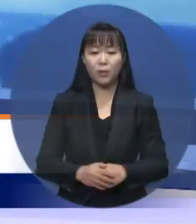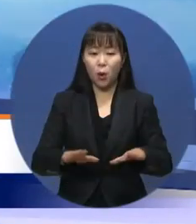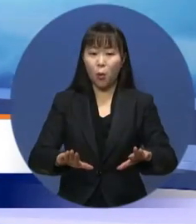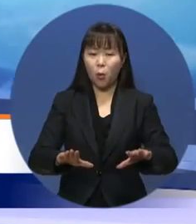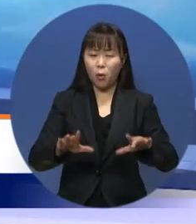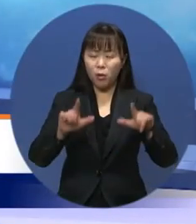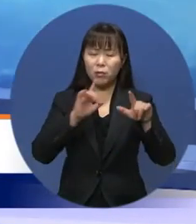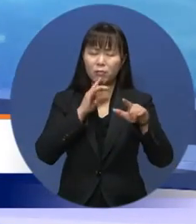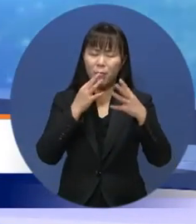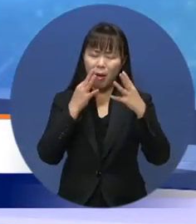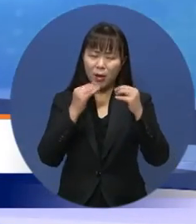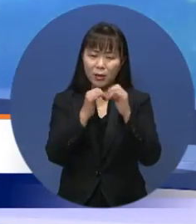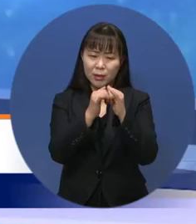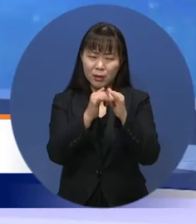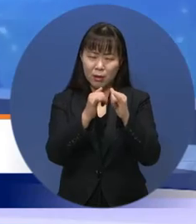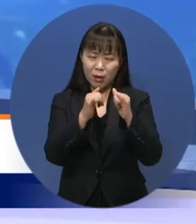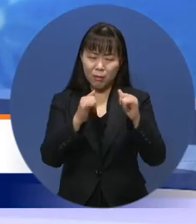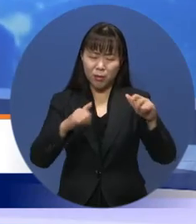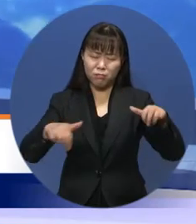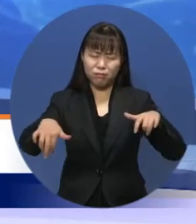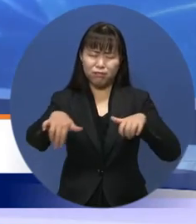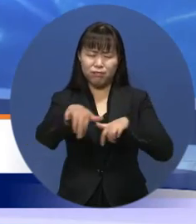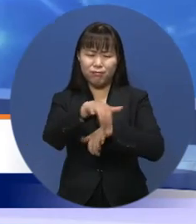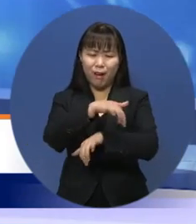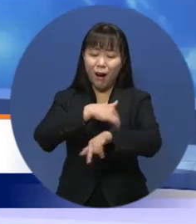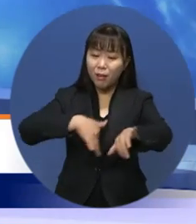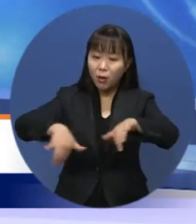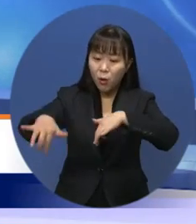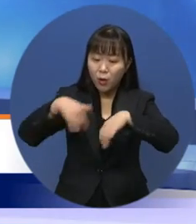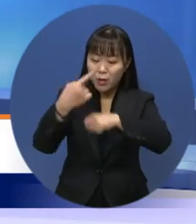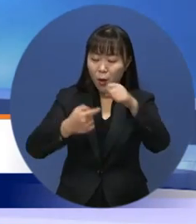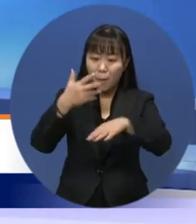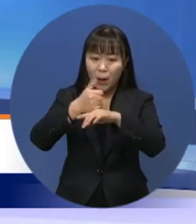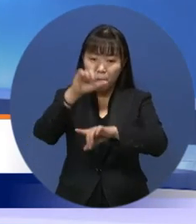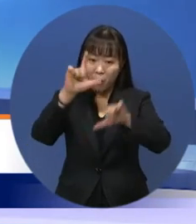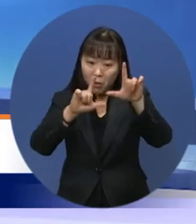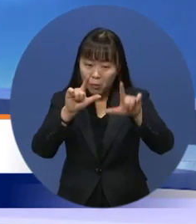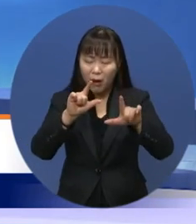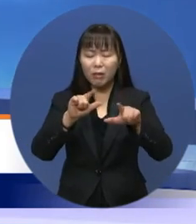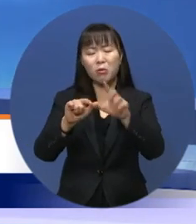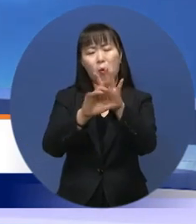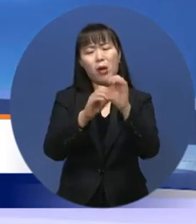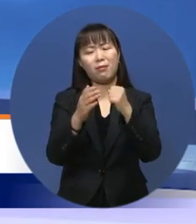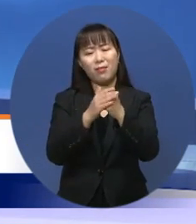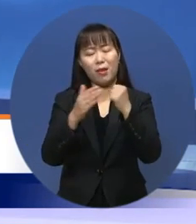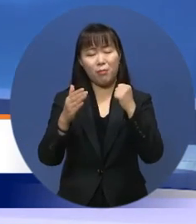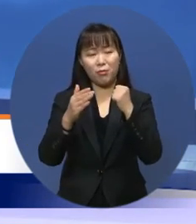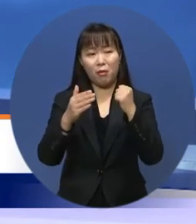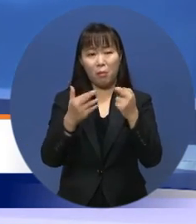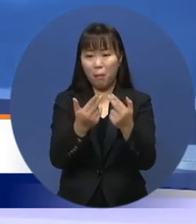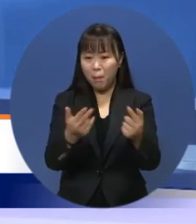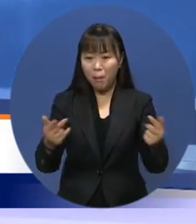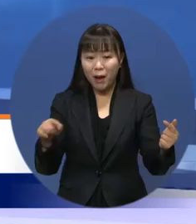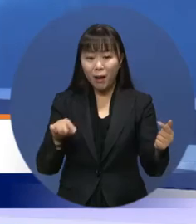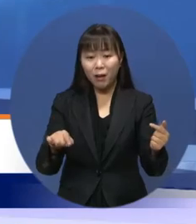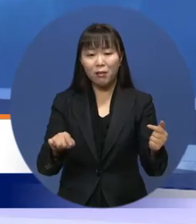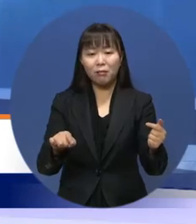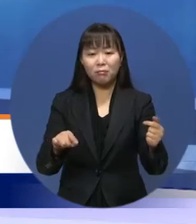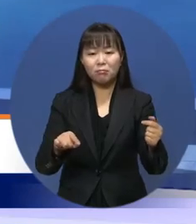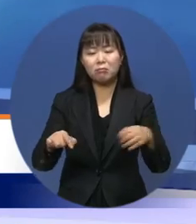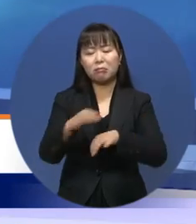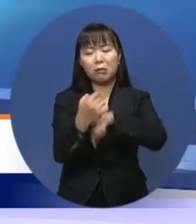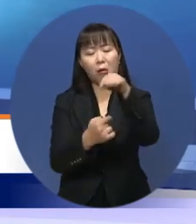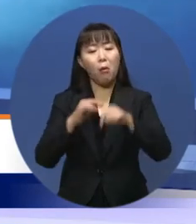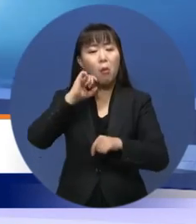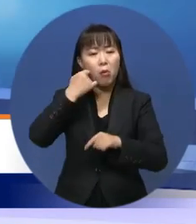올해는 많은 사람들로 북적이는 연말 연시 거리의 모습을 코로나19로 인해 찾아보기 힘든데요. 경영상 어려움을